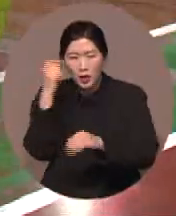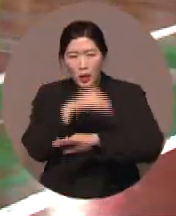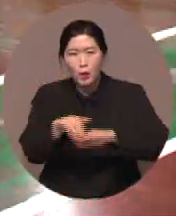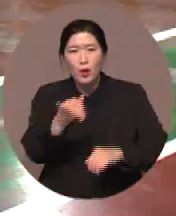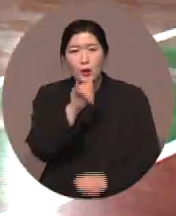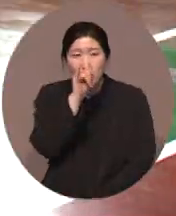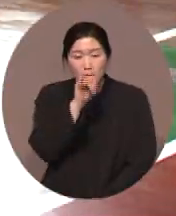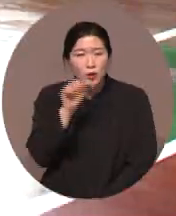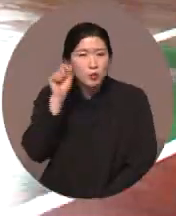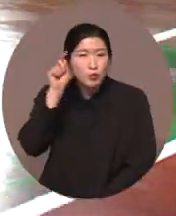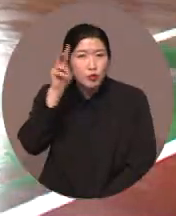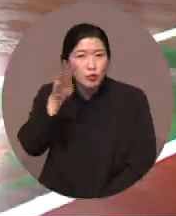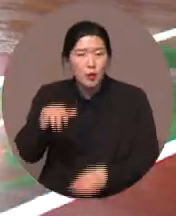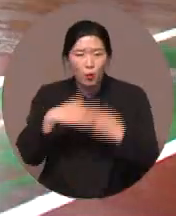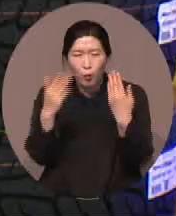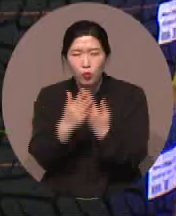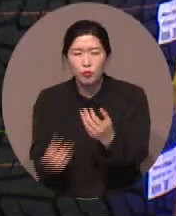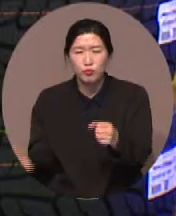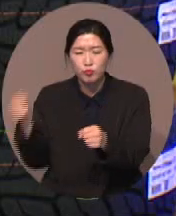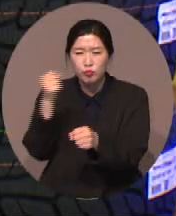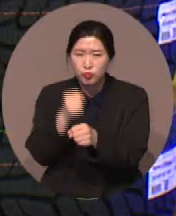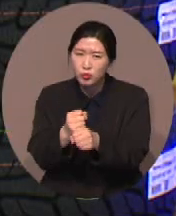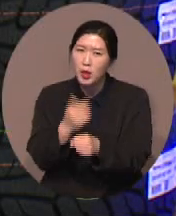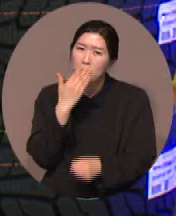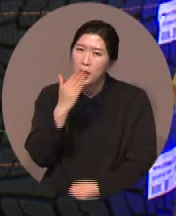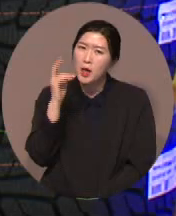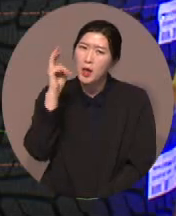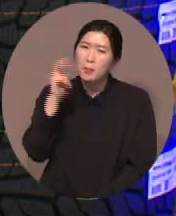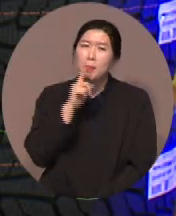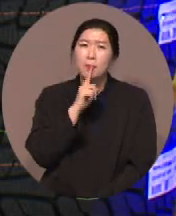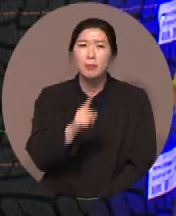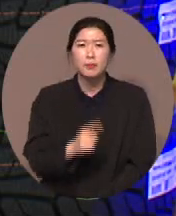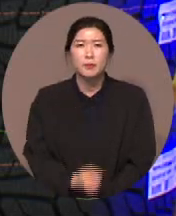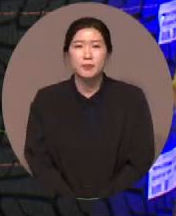수일 내로 정상화 절차에 들어갈 것으로 전망했습니다